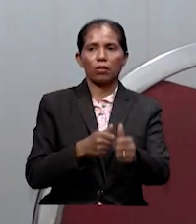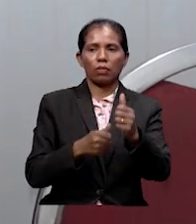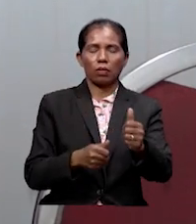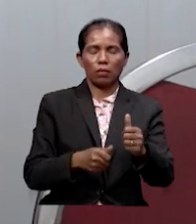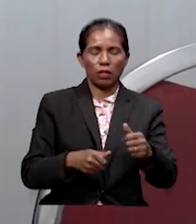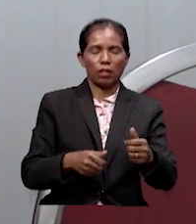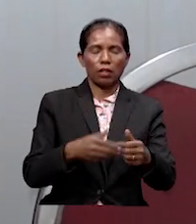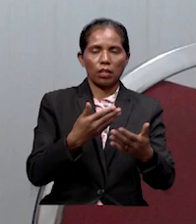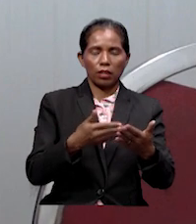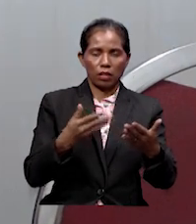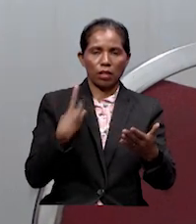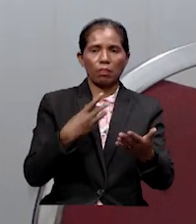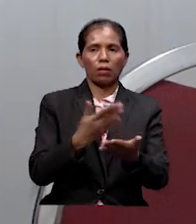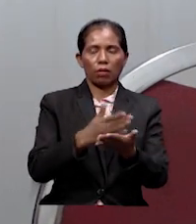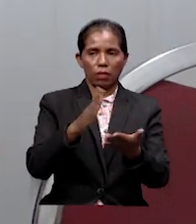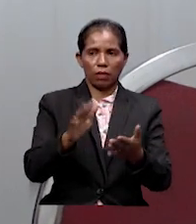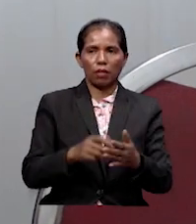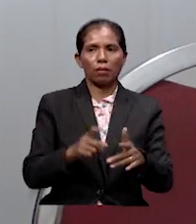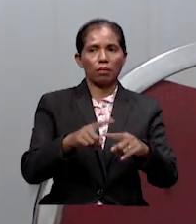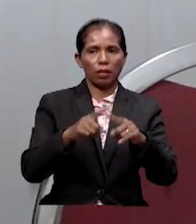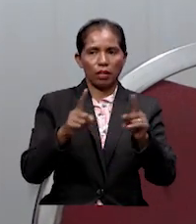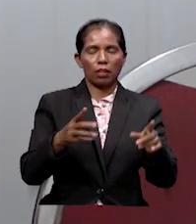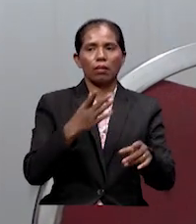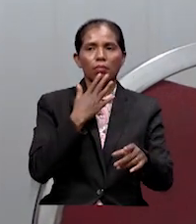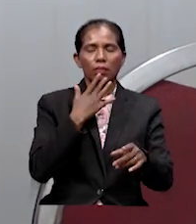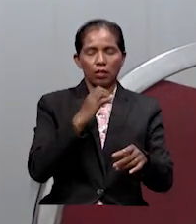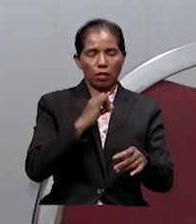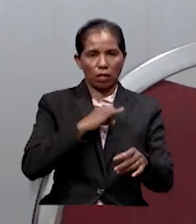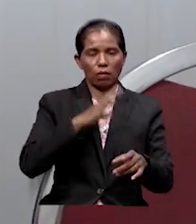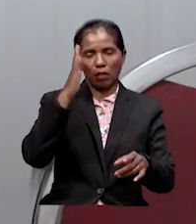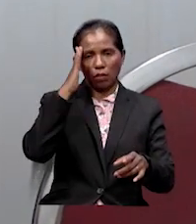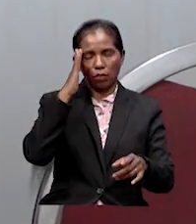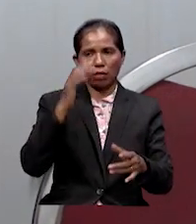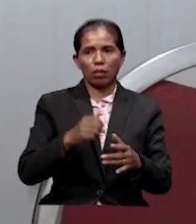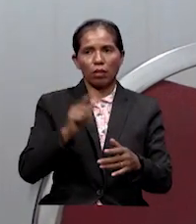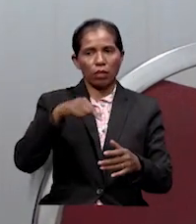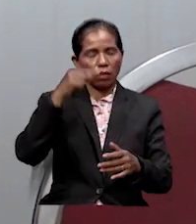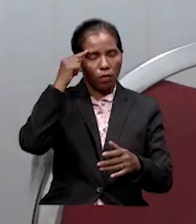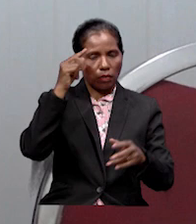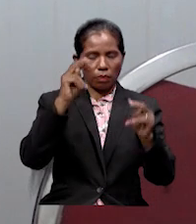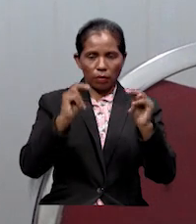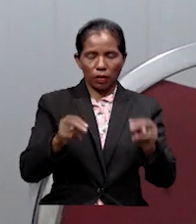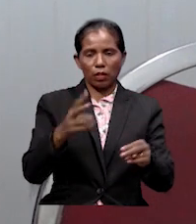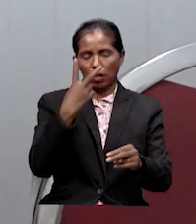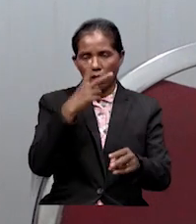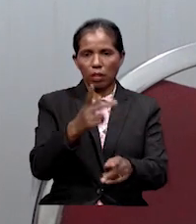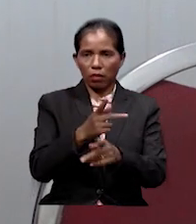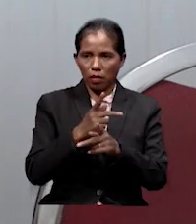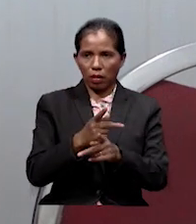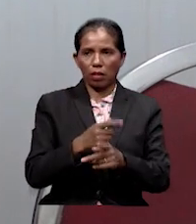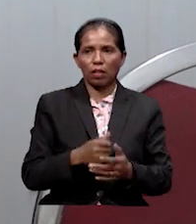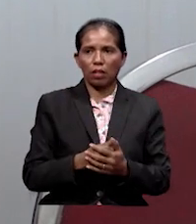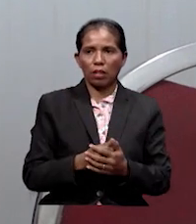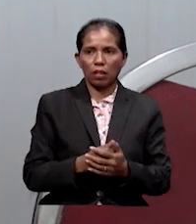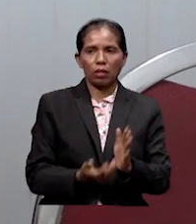sang na be ami sosa ushida na ba. Mai be ba mas midar hawa noing yang governo persija hari di dia. Par kare kato